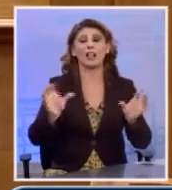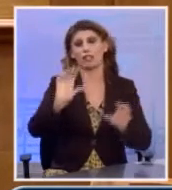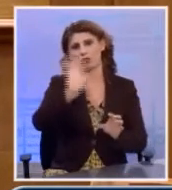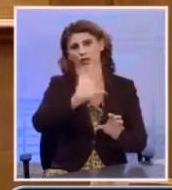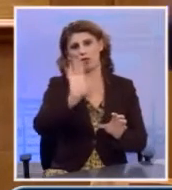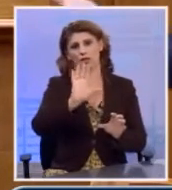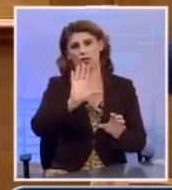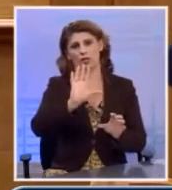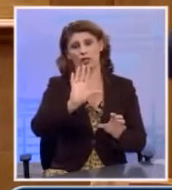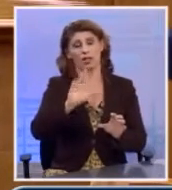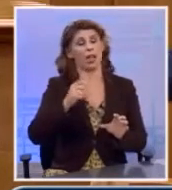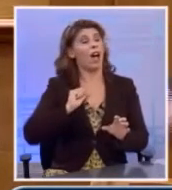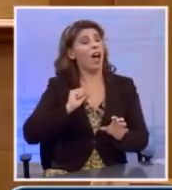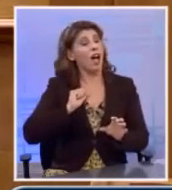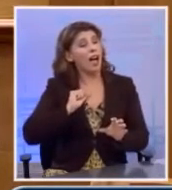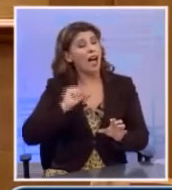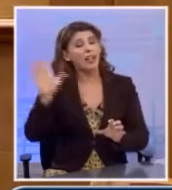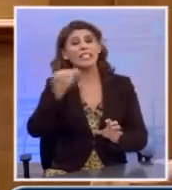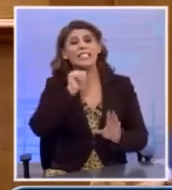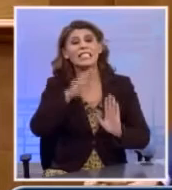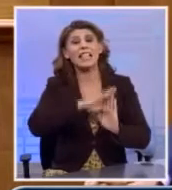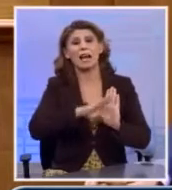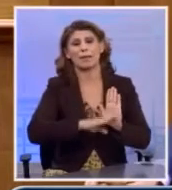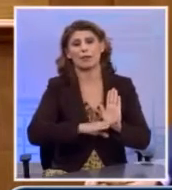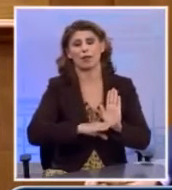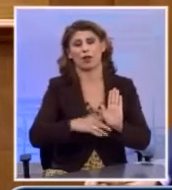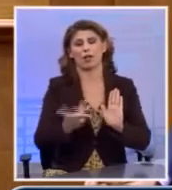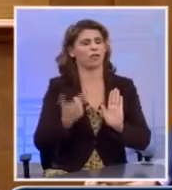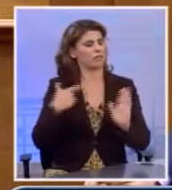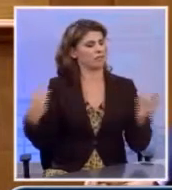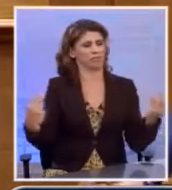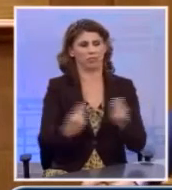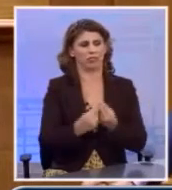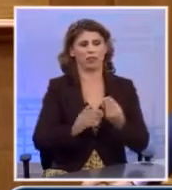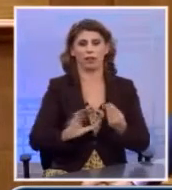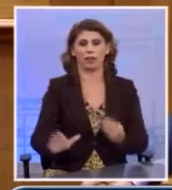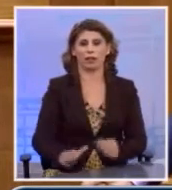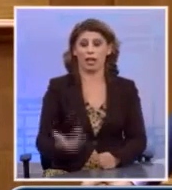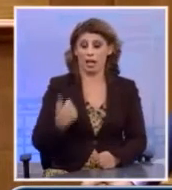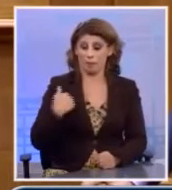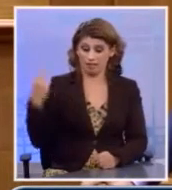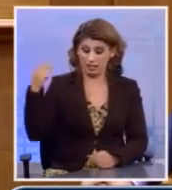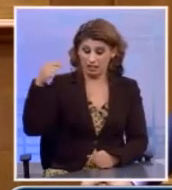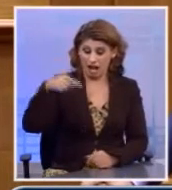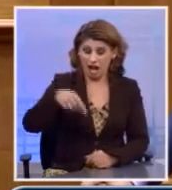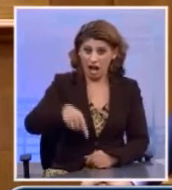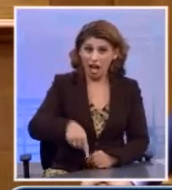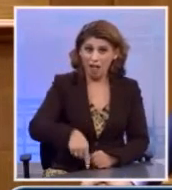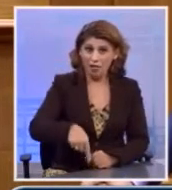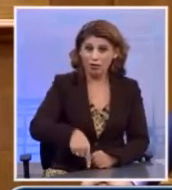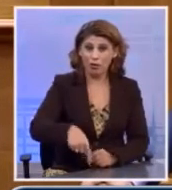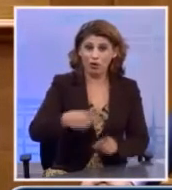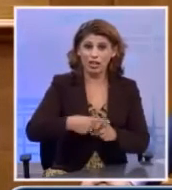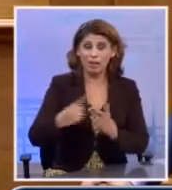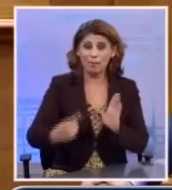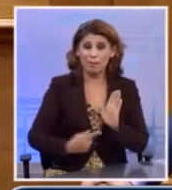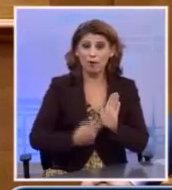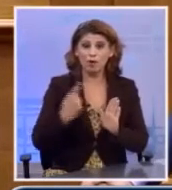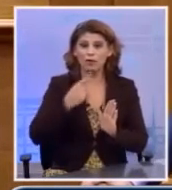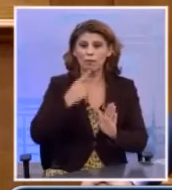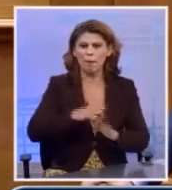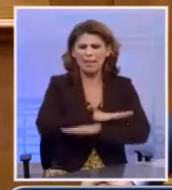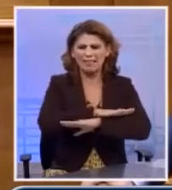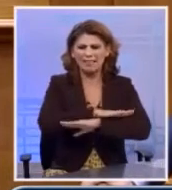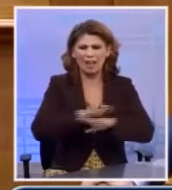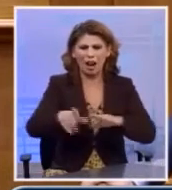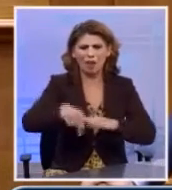τοπίου, πέρα και έξω από κάθε συνταγματική επιταγή. Και εμείς ερχόμαστε σήμερα εδώ και λέμε μπαίνει